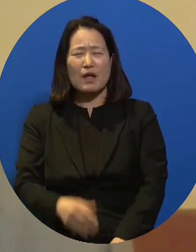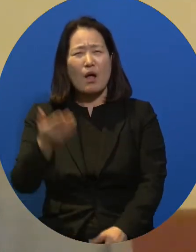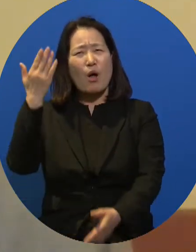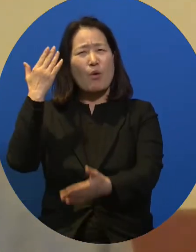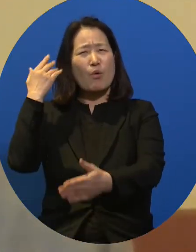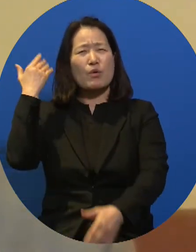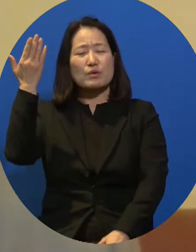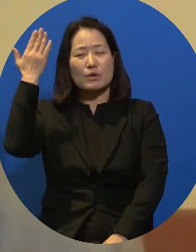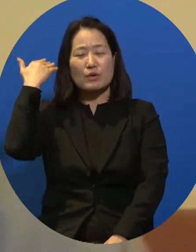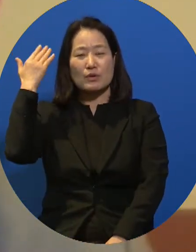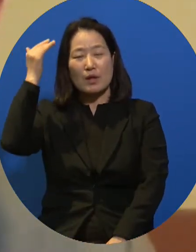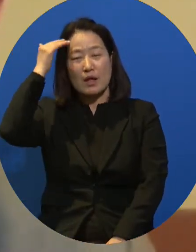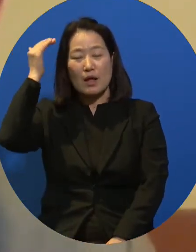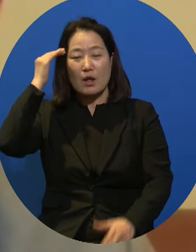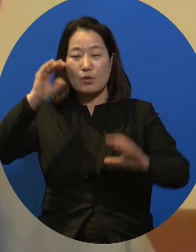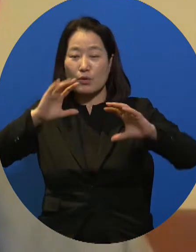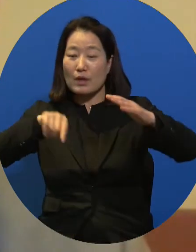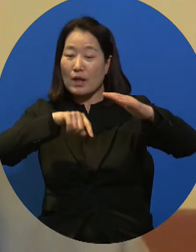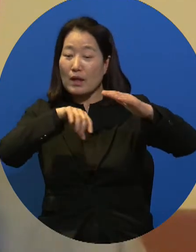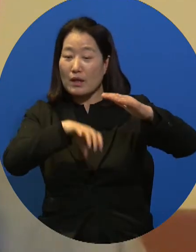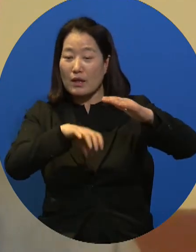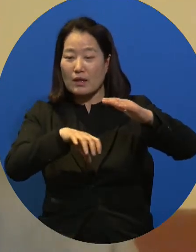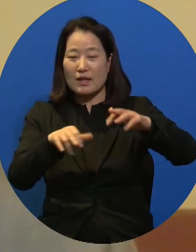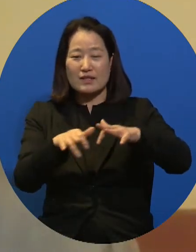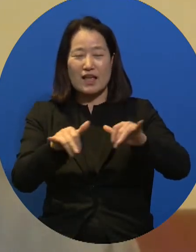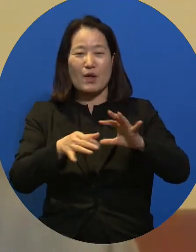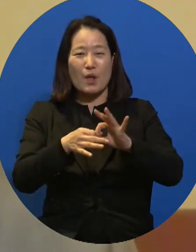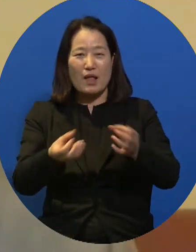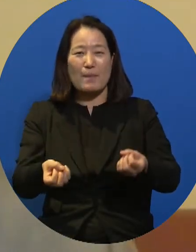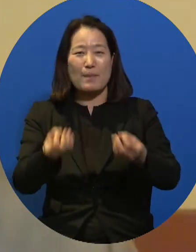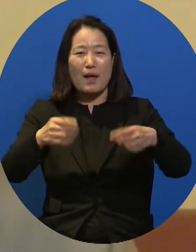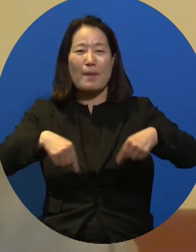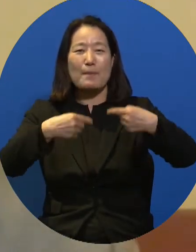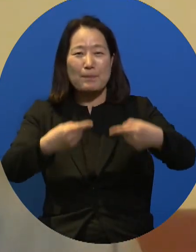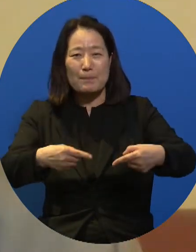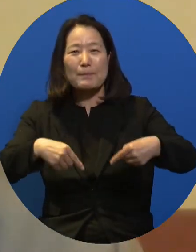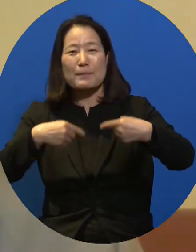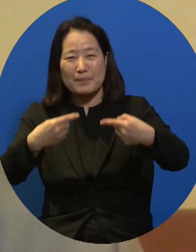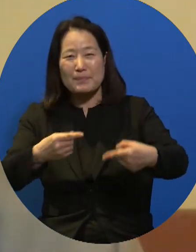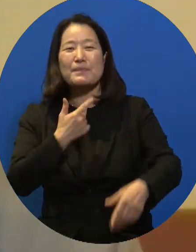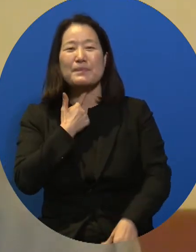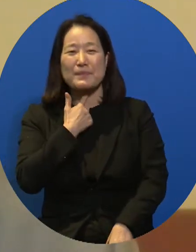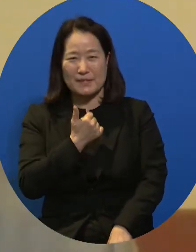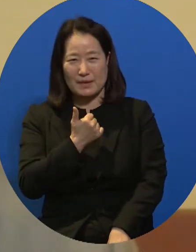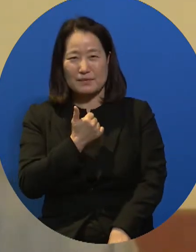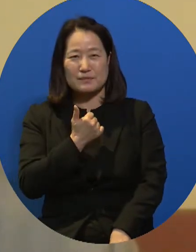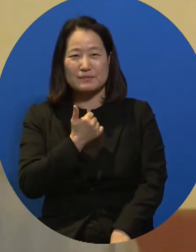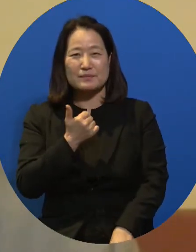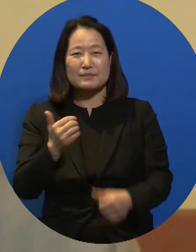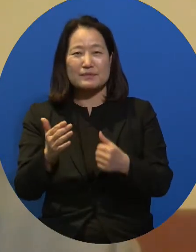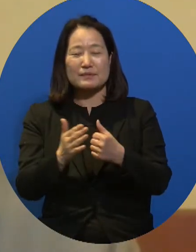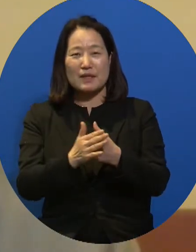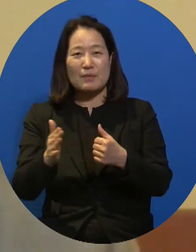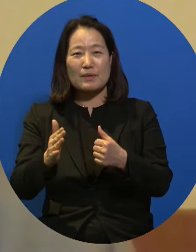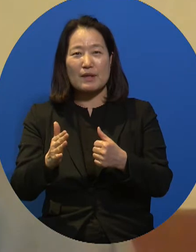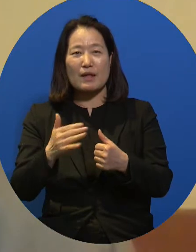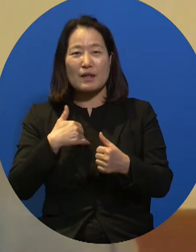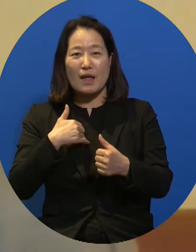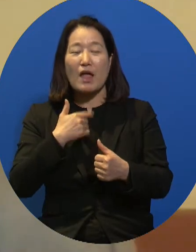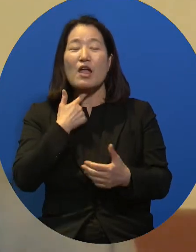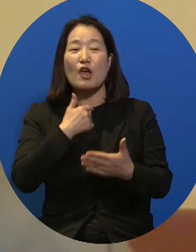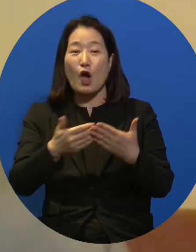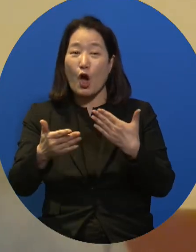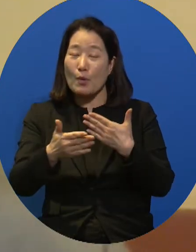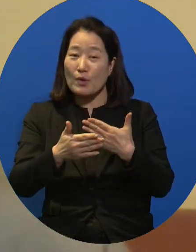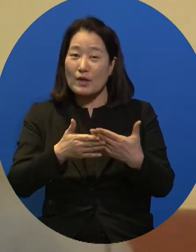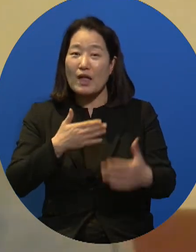동안 한국에서 장애인 관련된 행사에 제가 참여한 경험이 있습니다. 이러한 경험을 통해서 제가 얻게 된